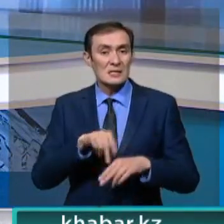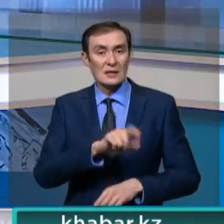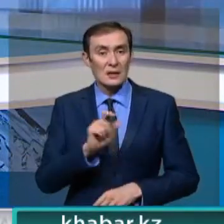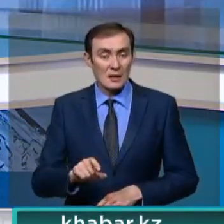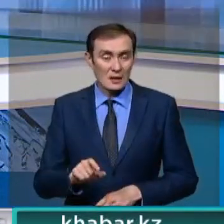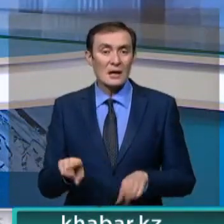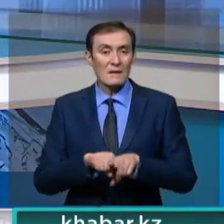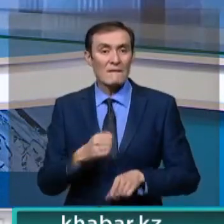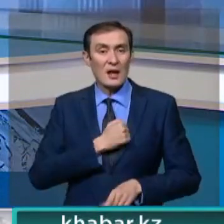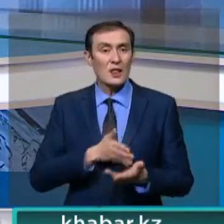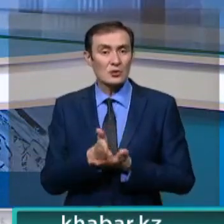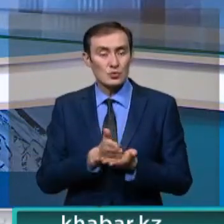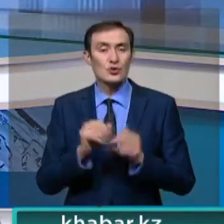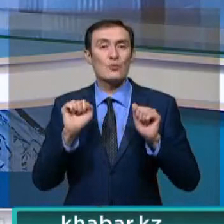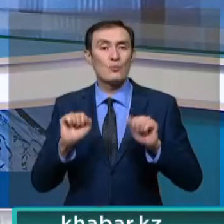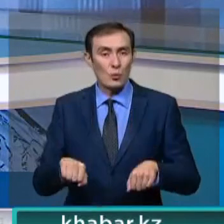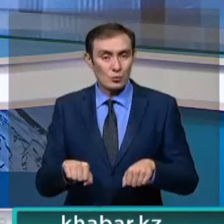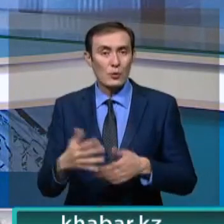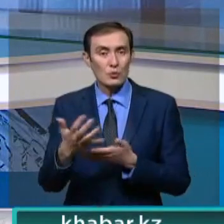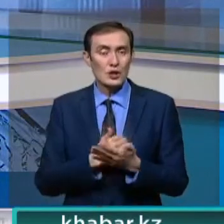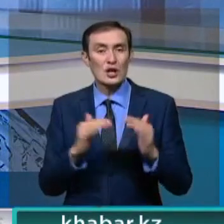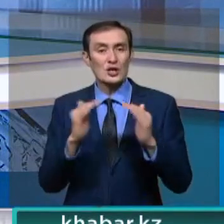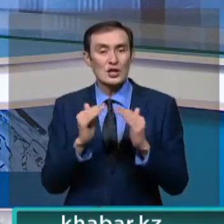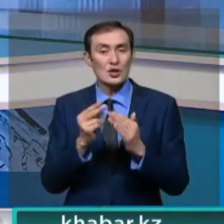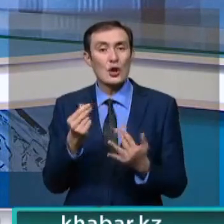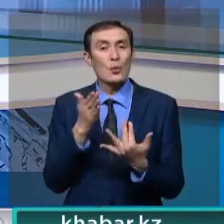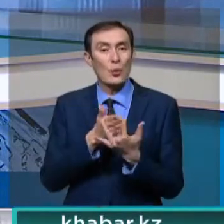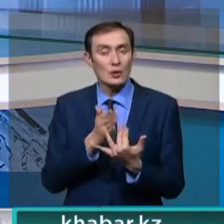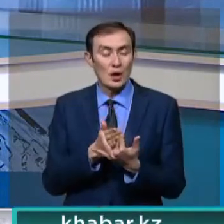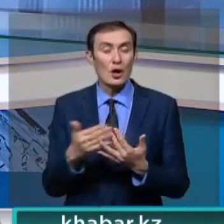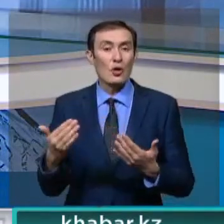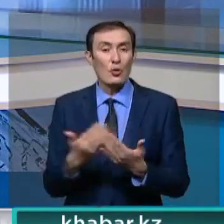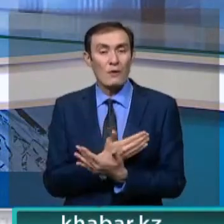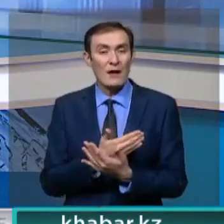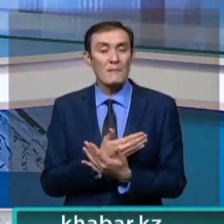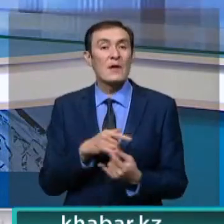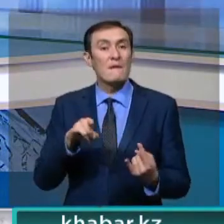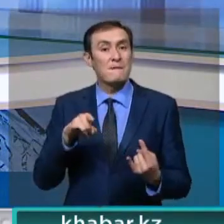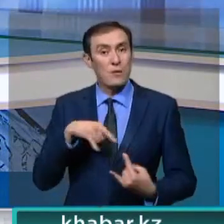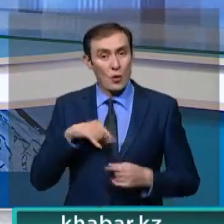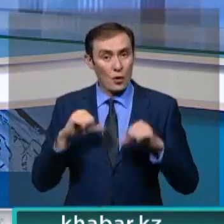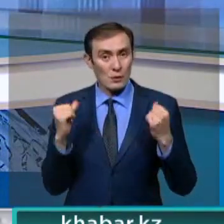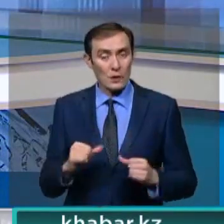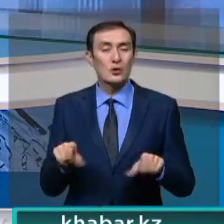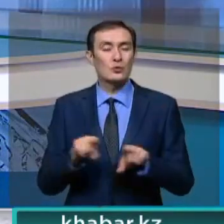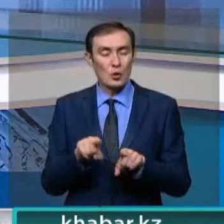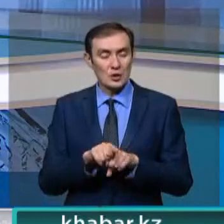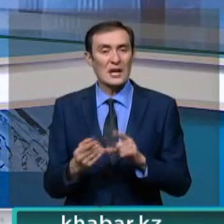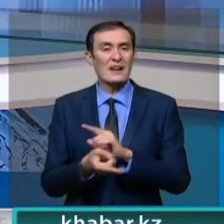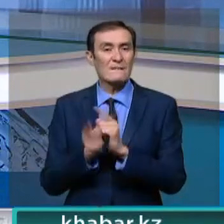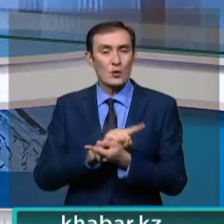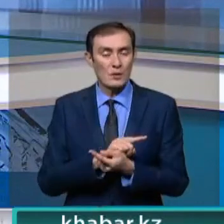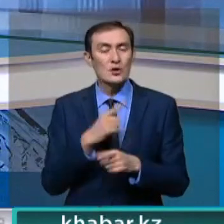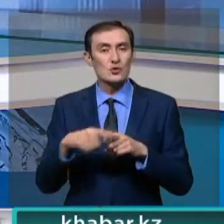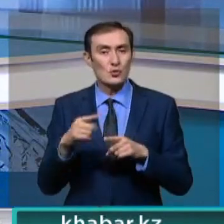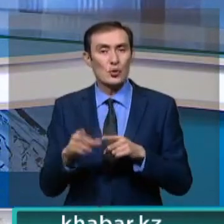внутренних дел, как и военнослужащие, смогут претендовать на жилищные льготы. Вот новая форма, тоже, кстати, один из этапов реформы МВД, уже